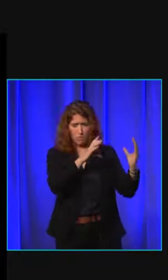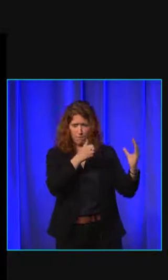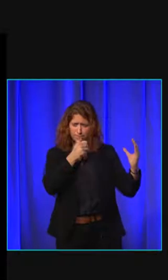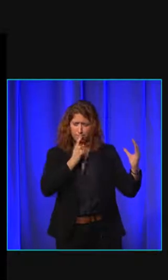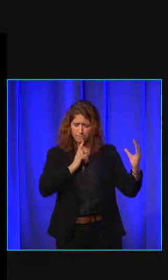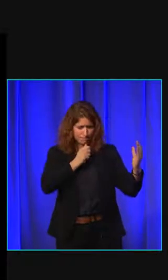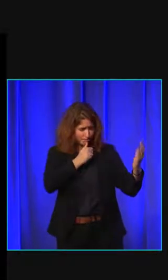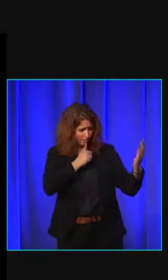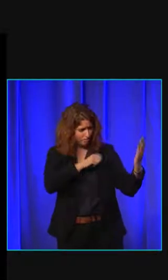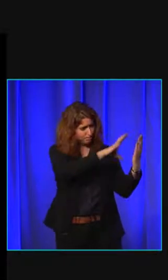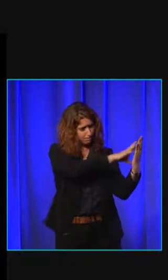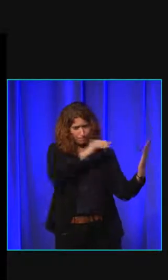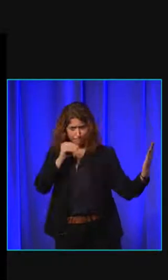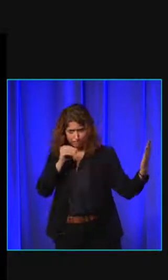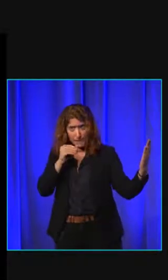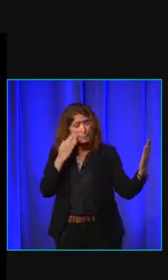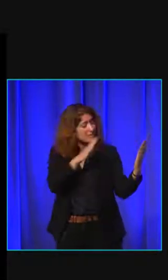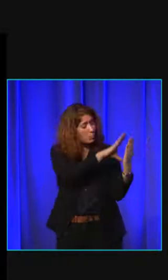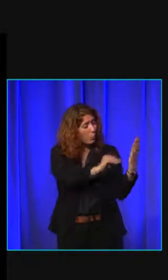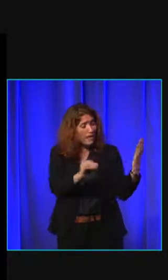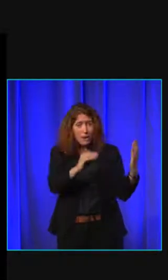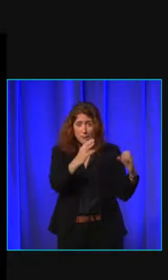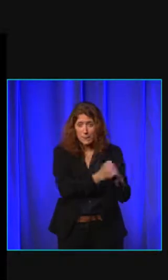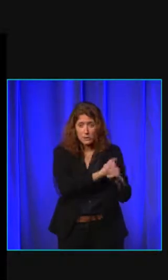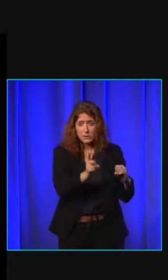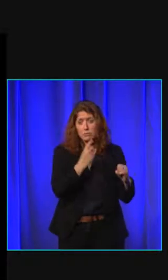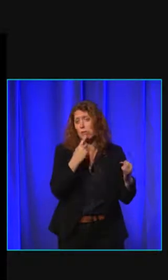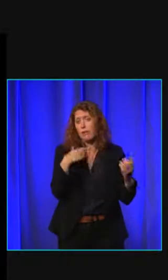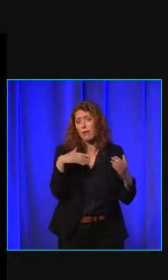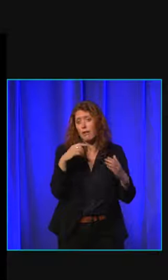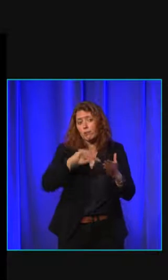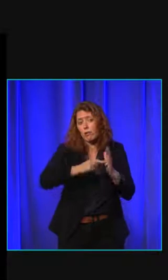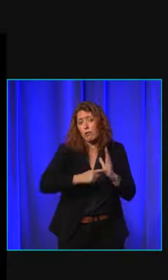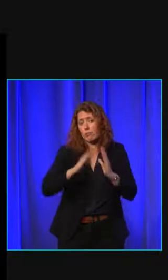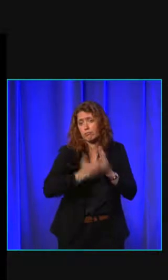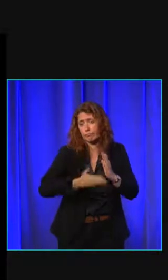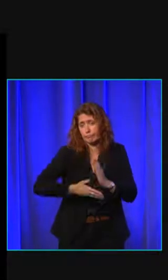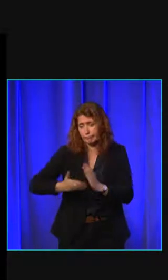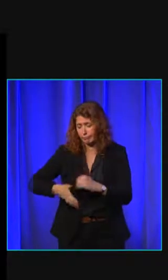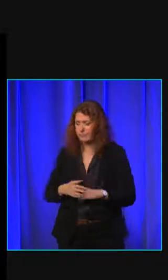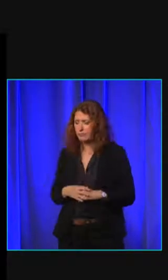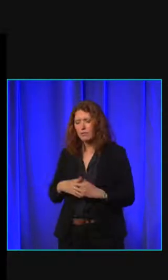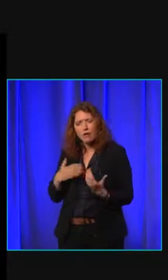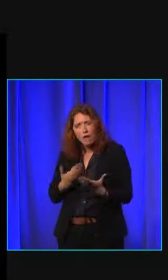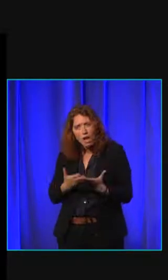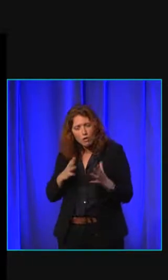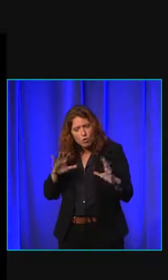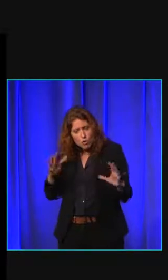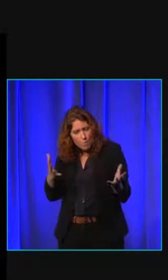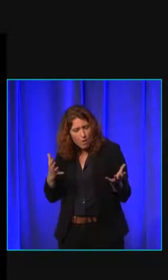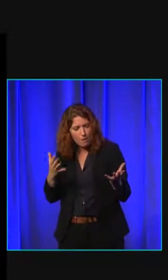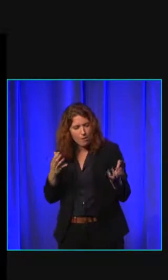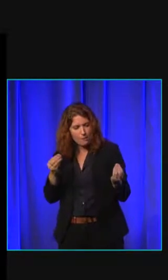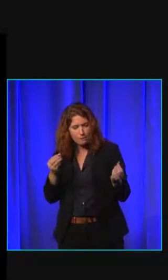ce modèle, on est pénalisé. Donc là, il n'y a pas d'incertitude. Comment je peux faire pour enrayer